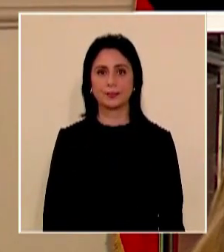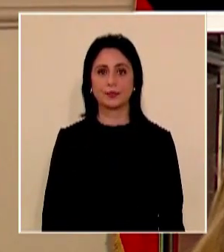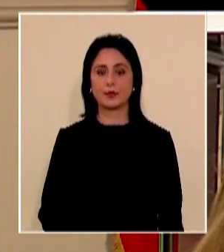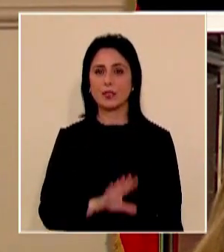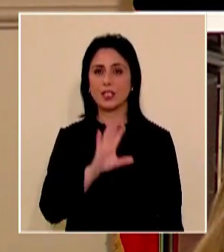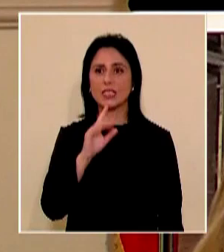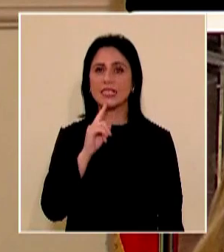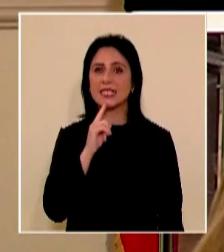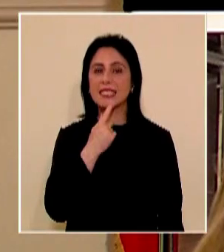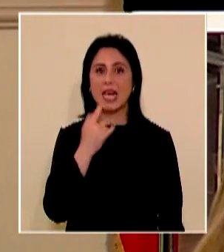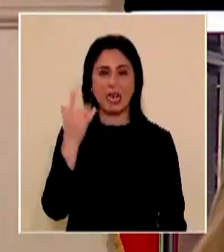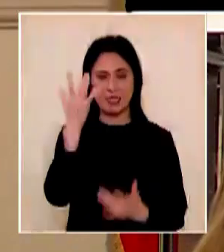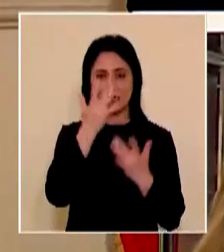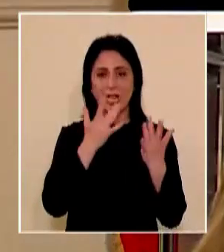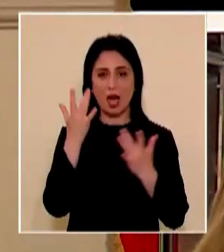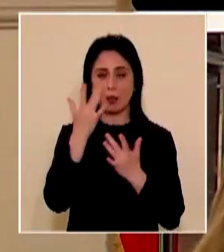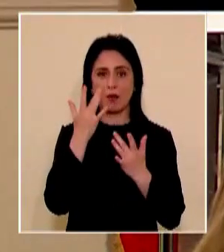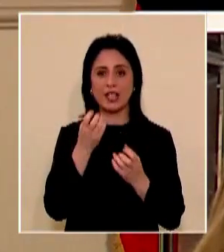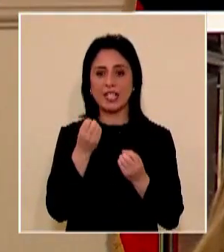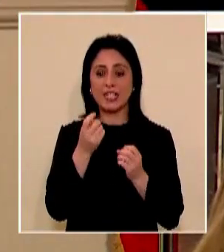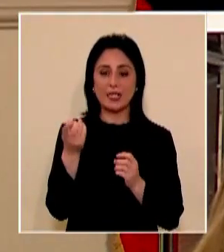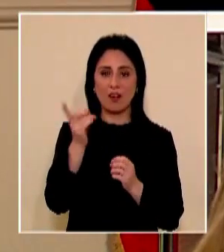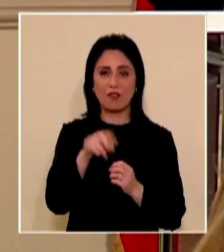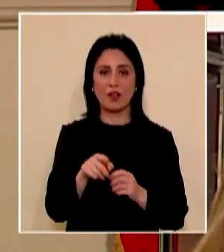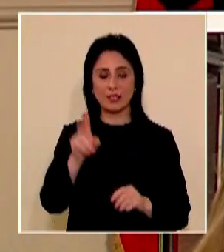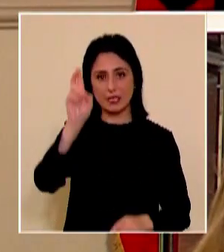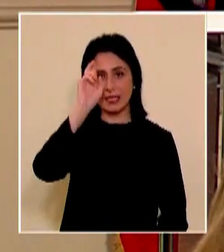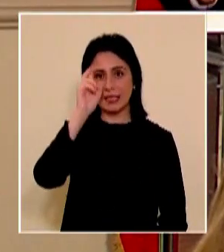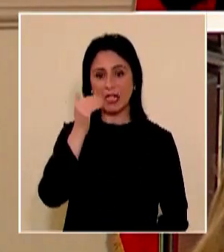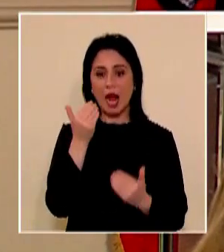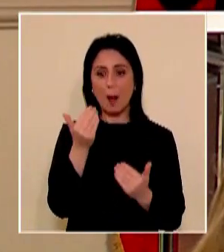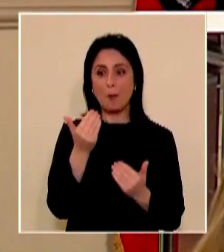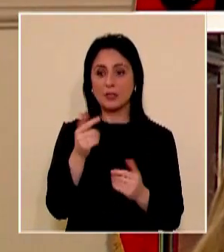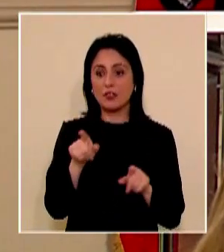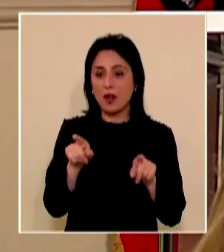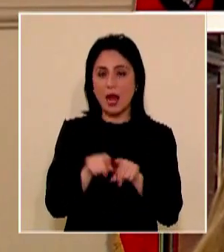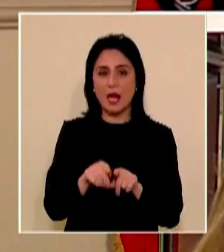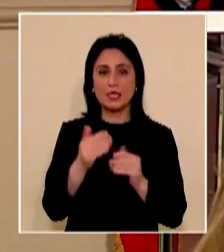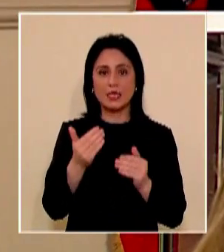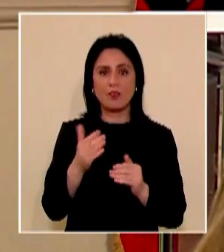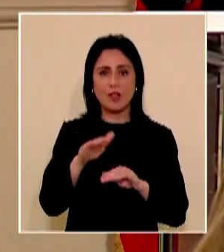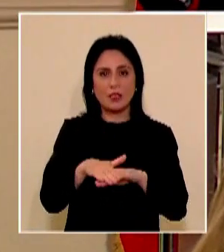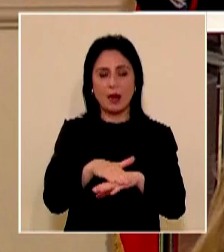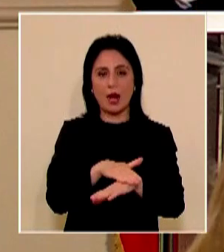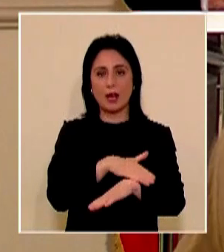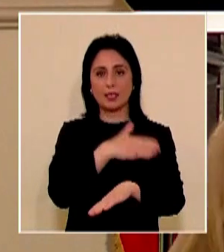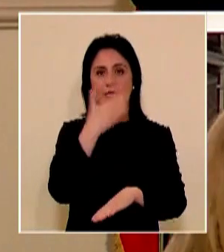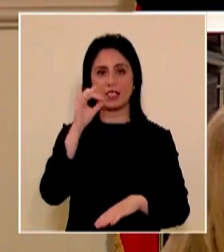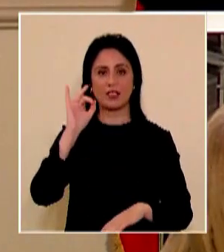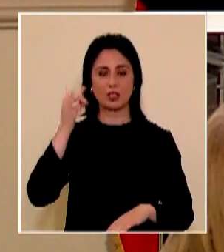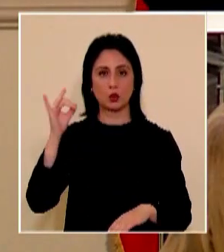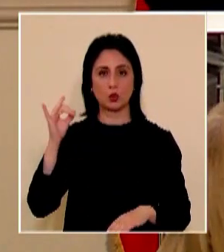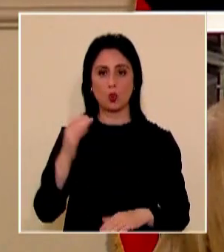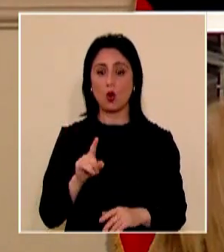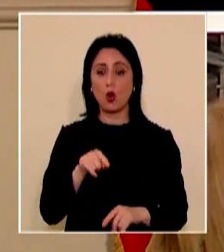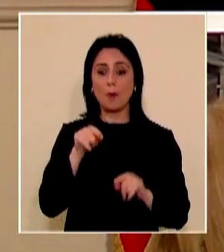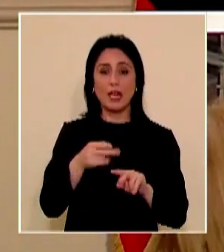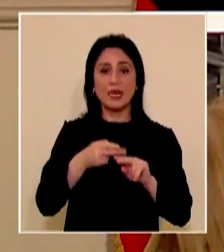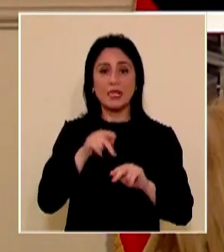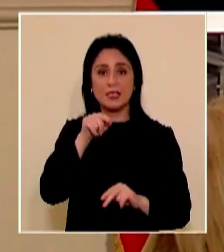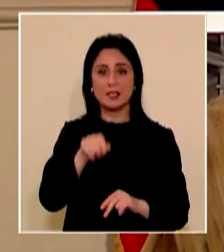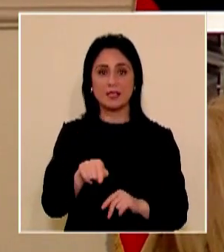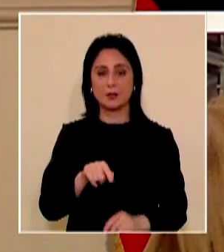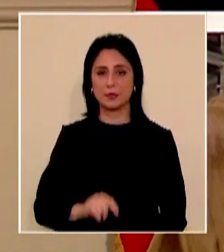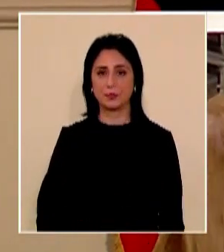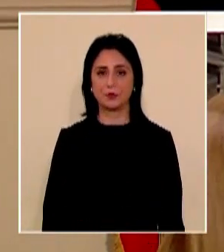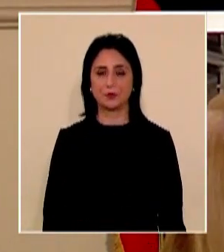państwowości. Cieszę się, że polscy archeolodzy biorą udział w tych wielkich odkryciach, potwierdzając także kunszt niezwykły